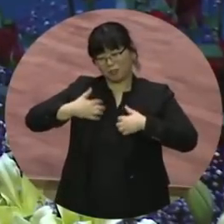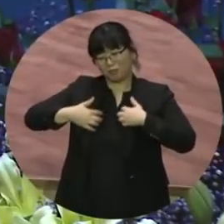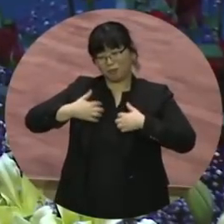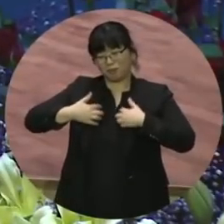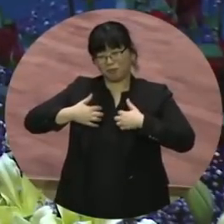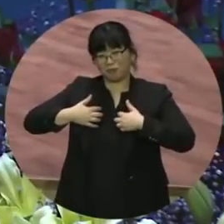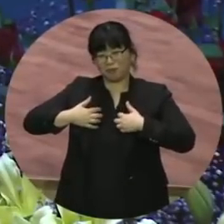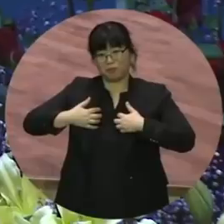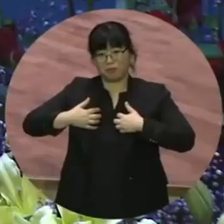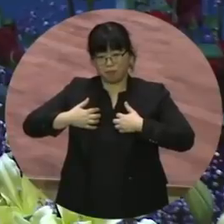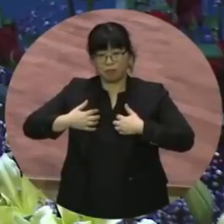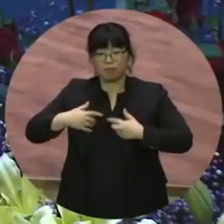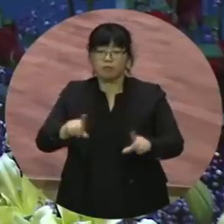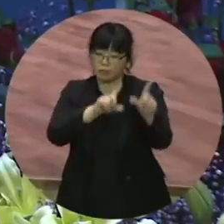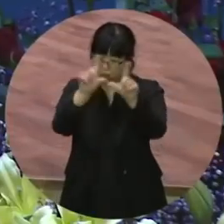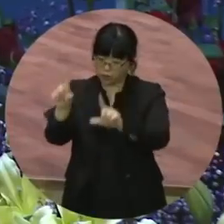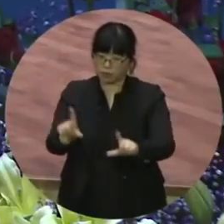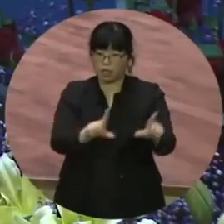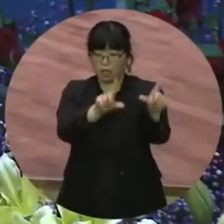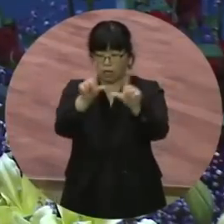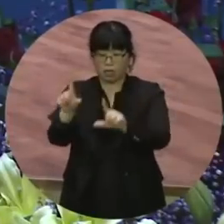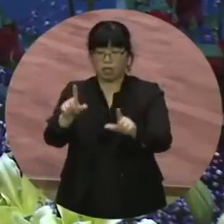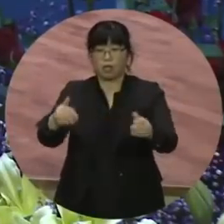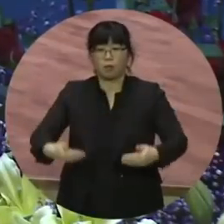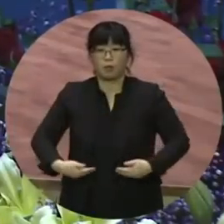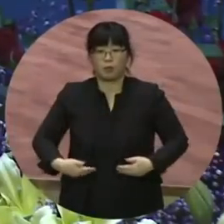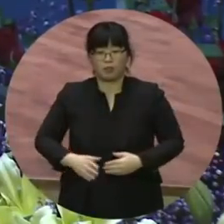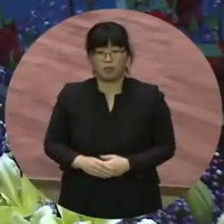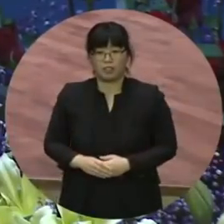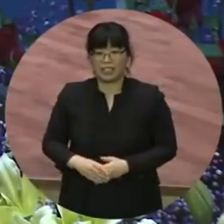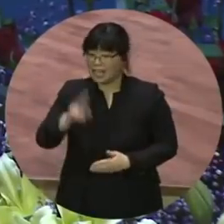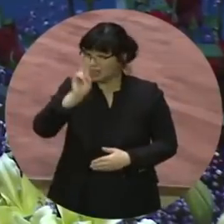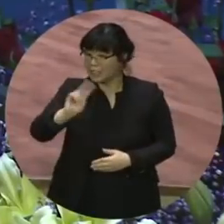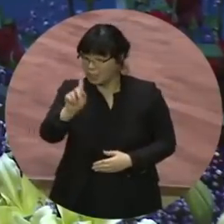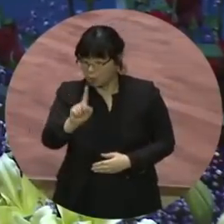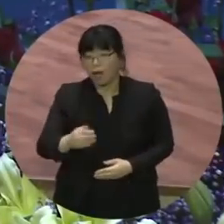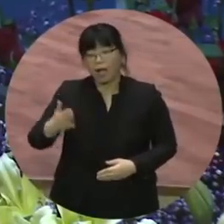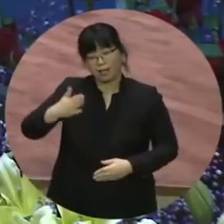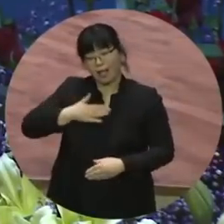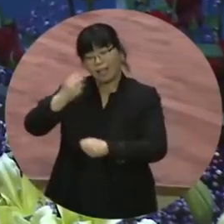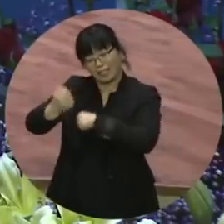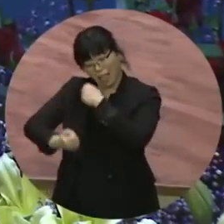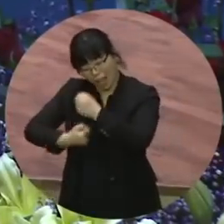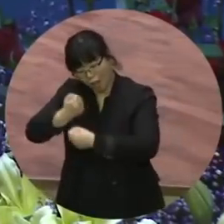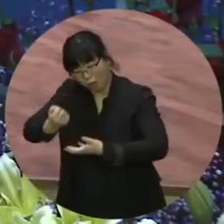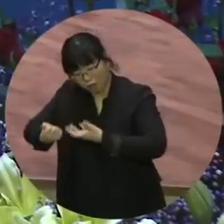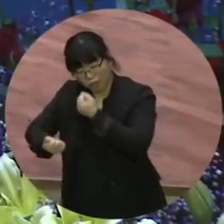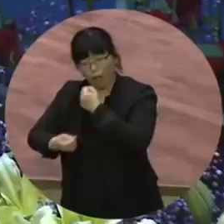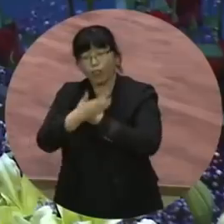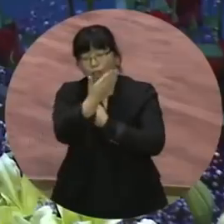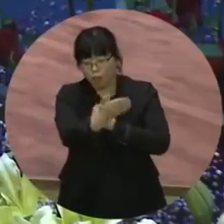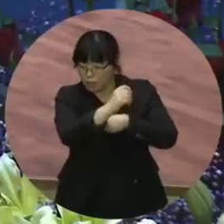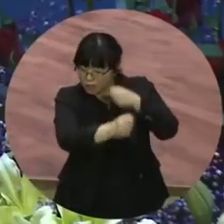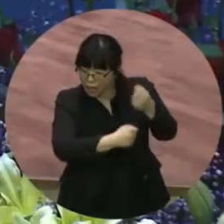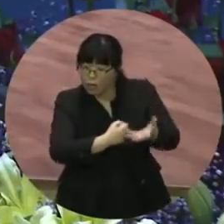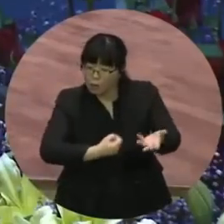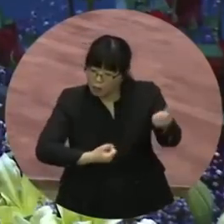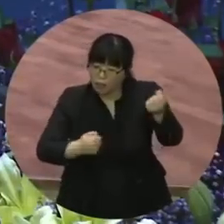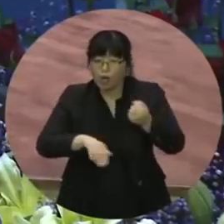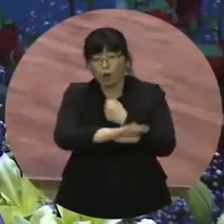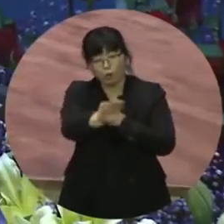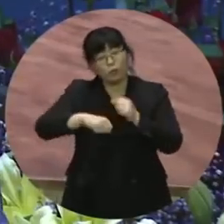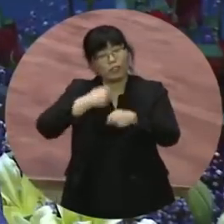없어요. 나 자유, 너 자유, 우리 자유. 아멘. 이 자유, 해방. 글쎄요, 이